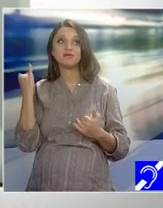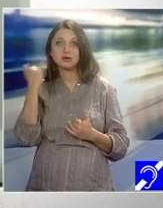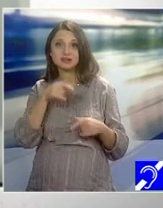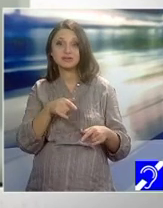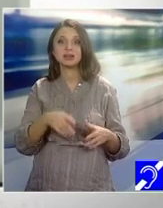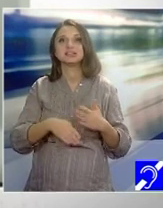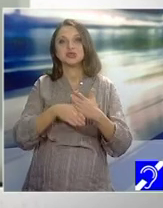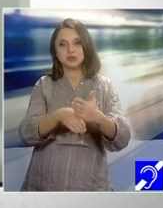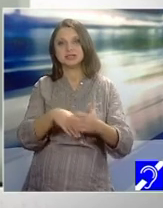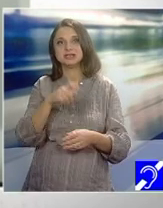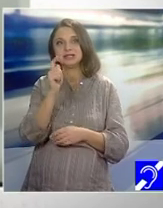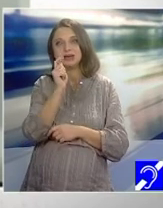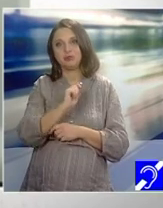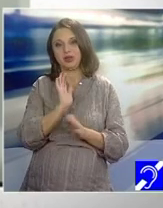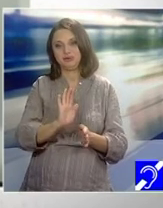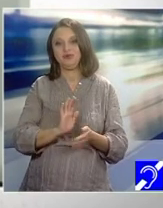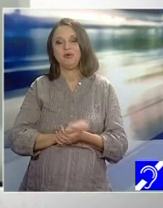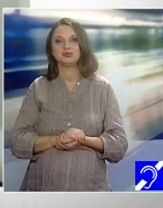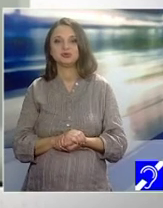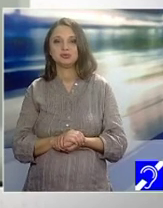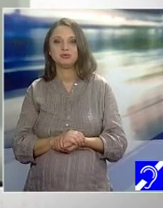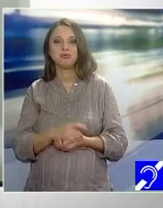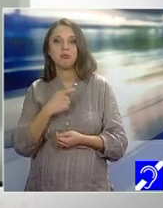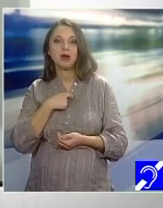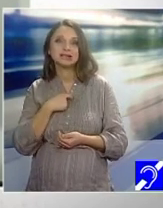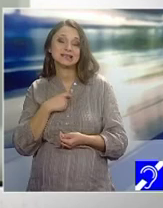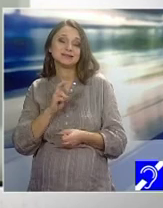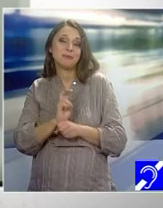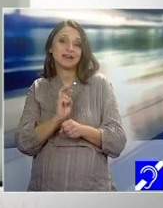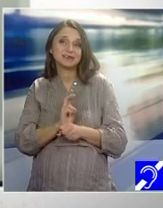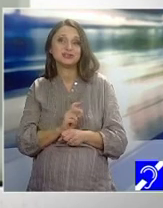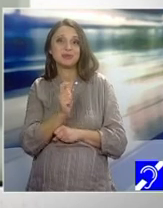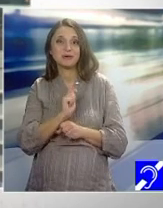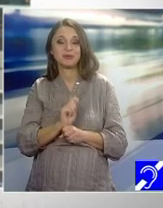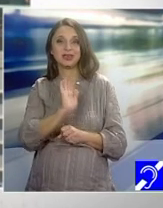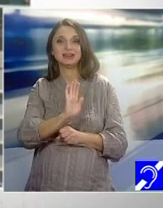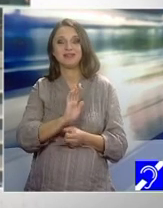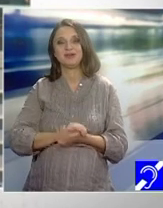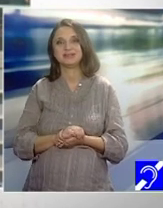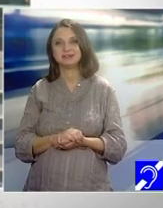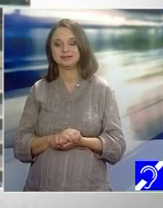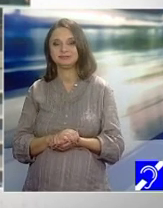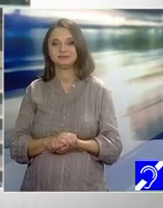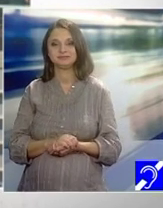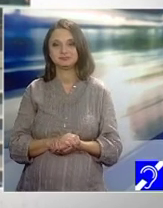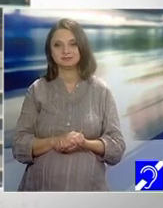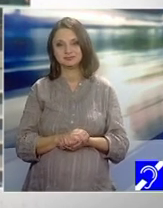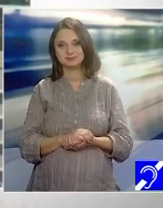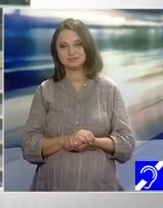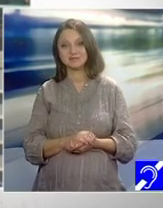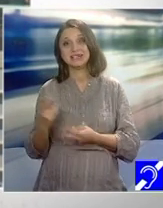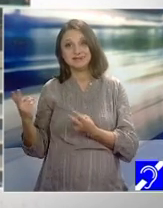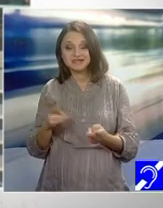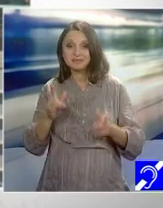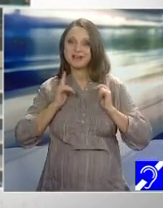să susțină această cauză. De ce nu să poate chiar să facă parte din proiectele pe care voi le puneți la cale? Îi invităm